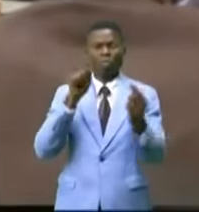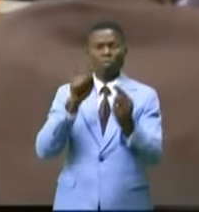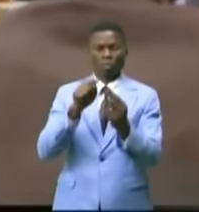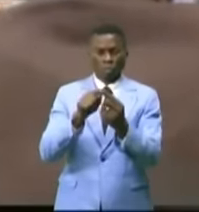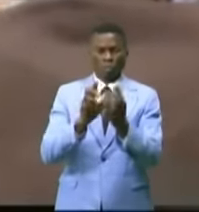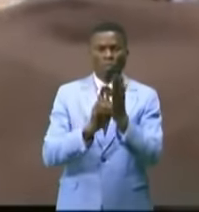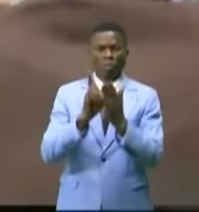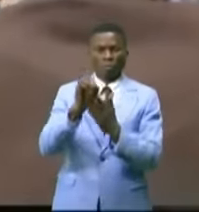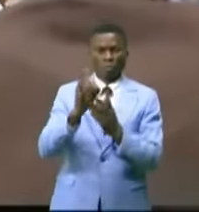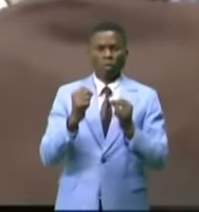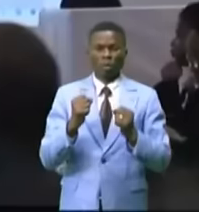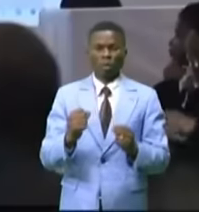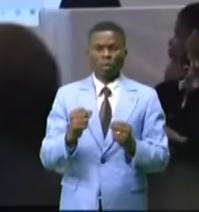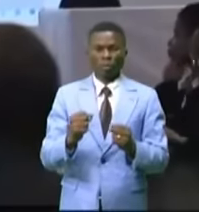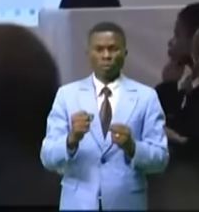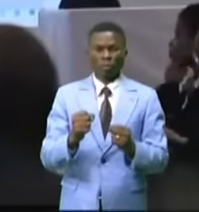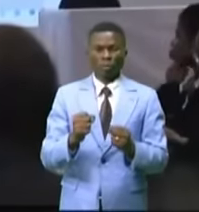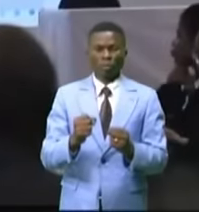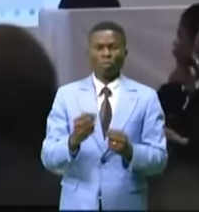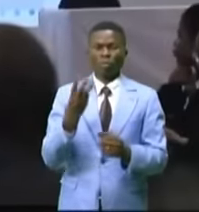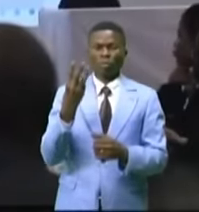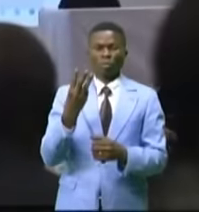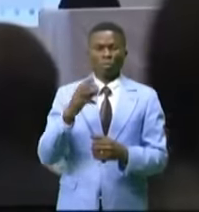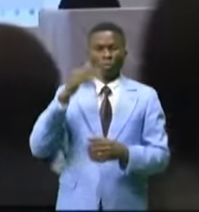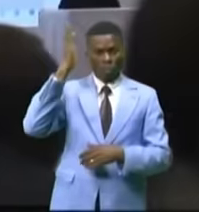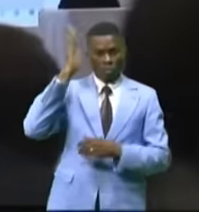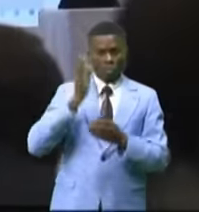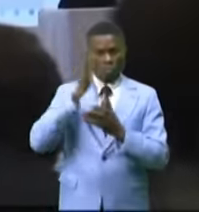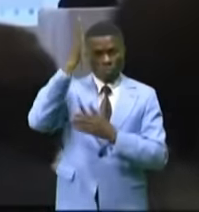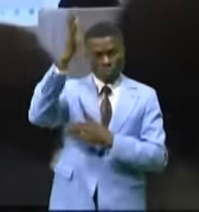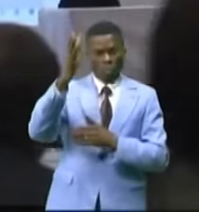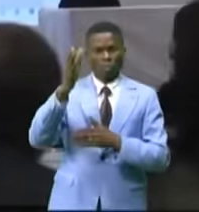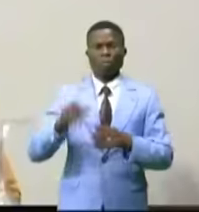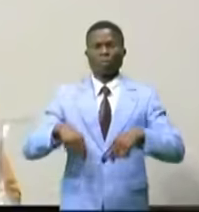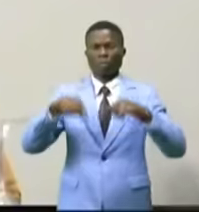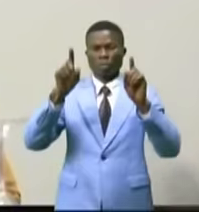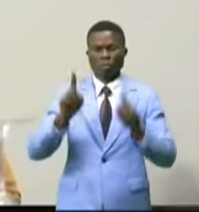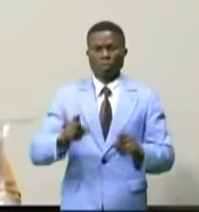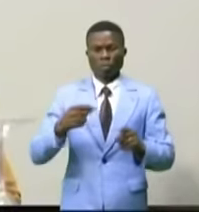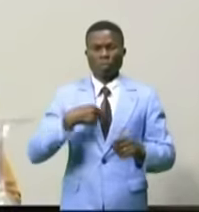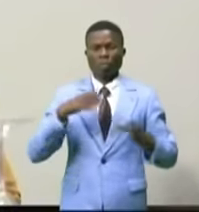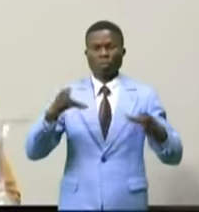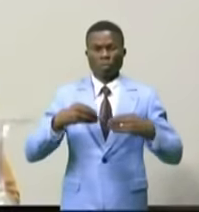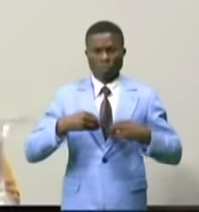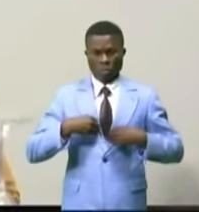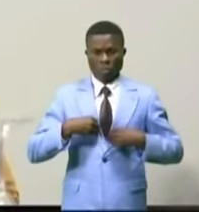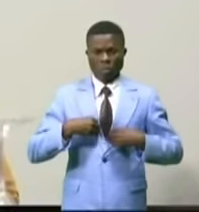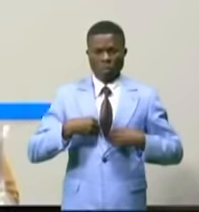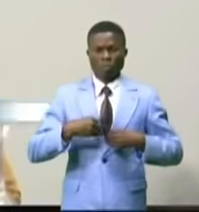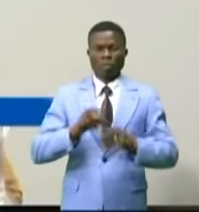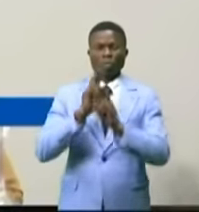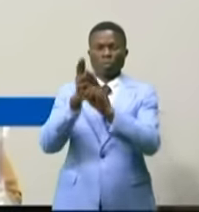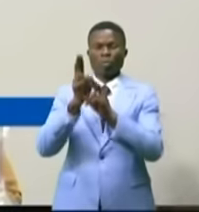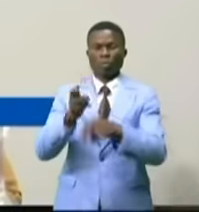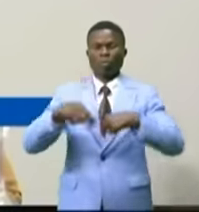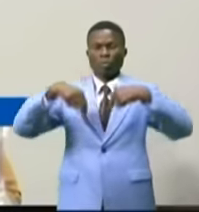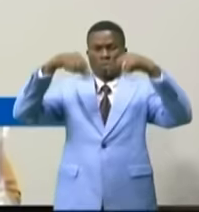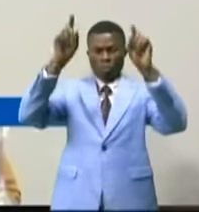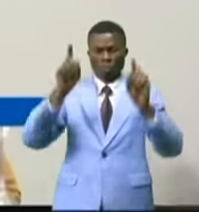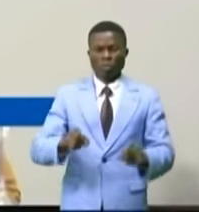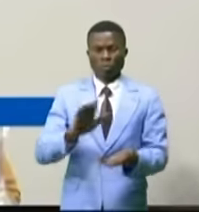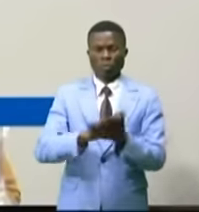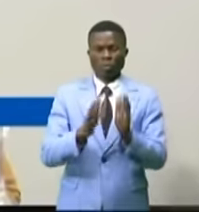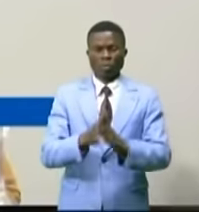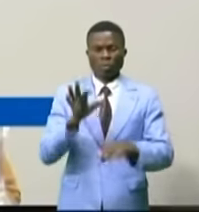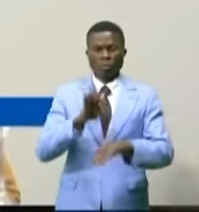de développement durable durant les prochaines années. Je suis convaincue que cette revue annuelle sera une occasion